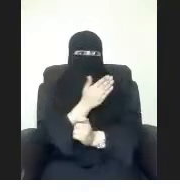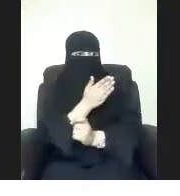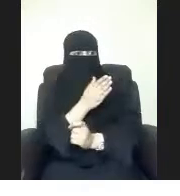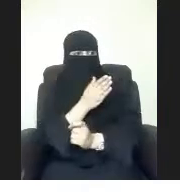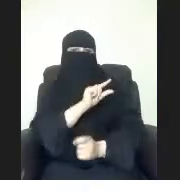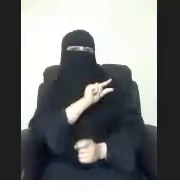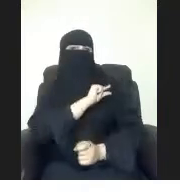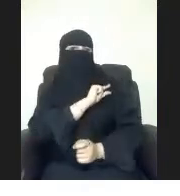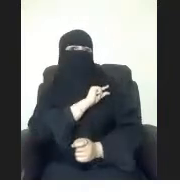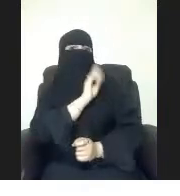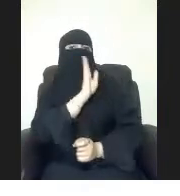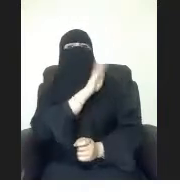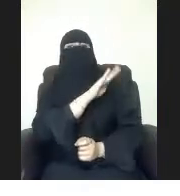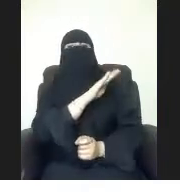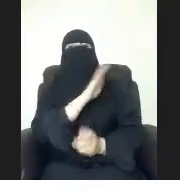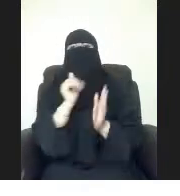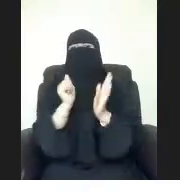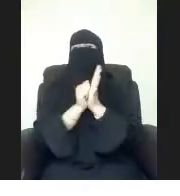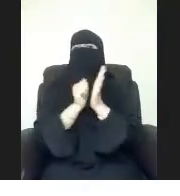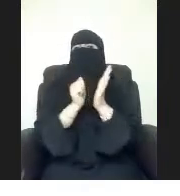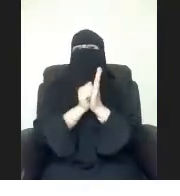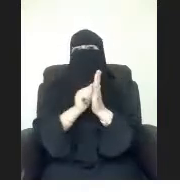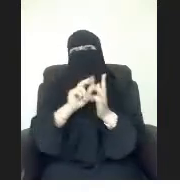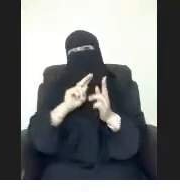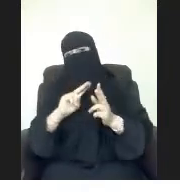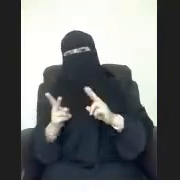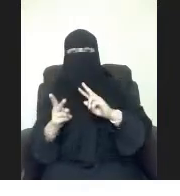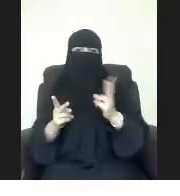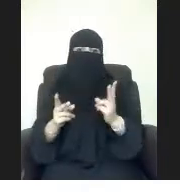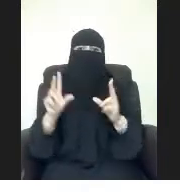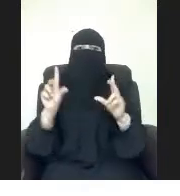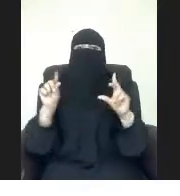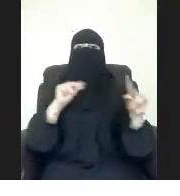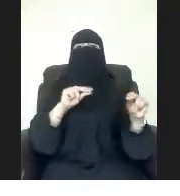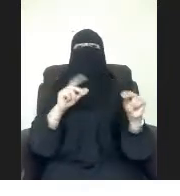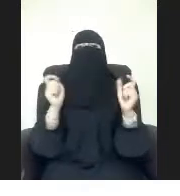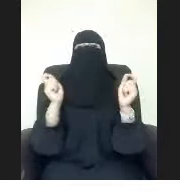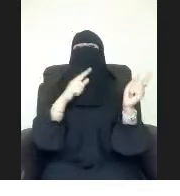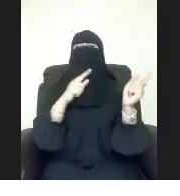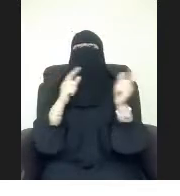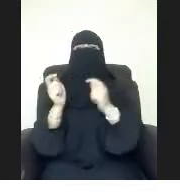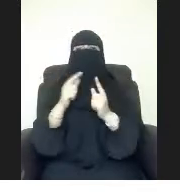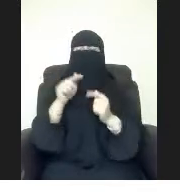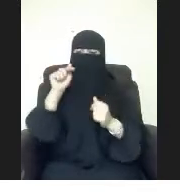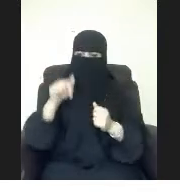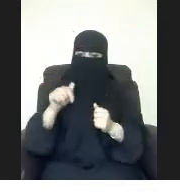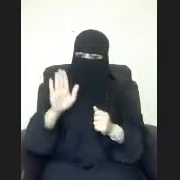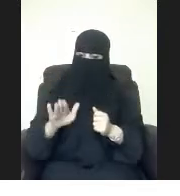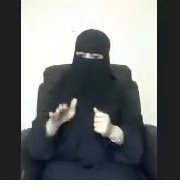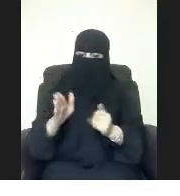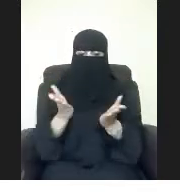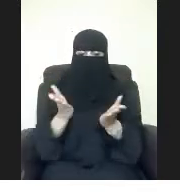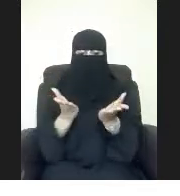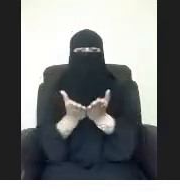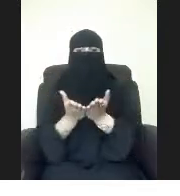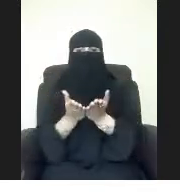ويعني هذا الدرس يعني ينقل من خلال الإنترنت إلى مجموعة أخرى عن بعد. بعض